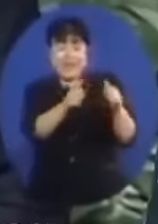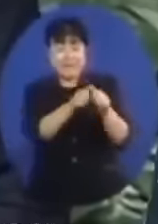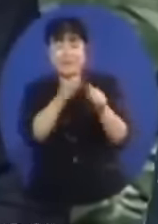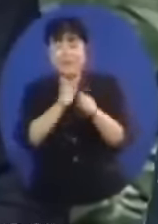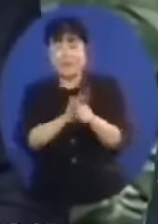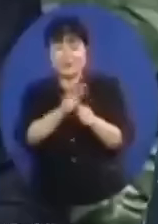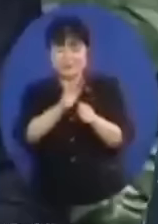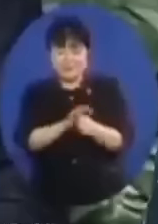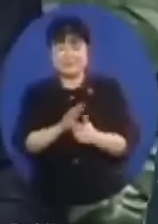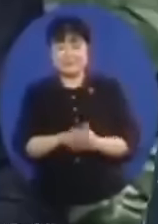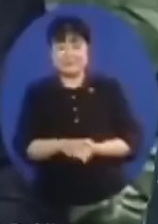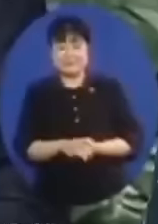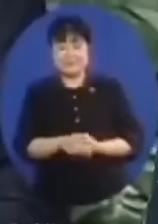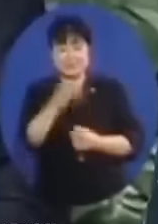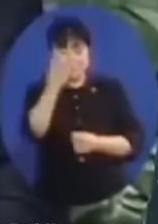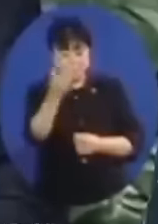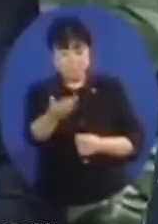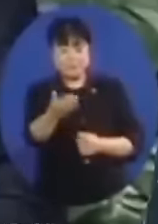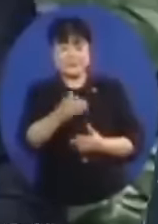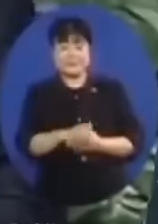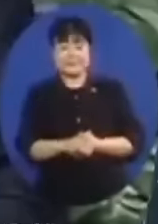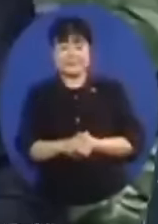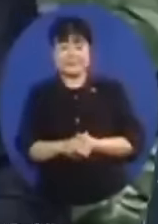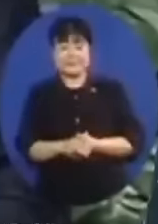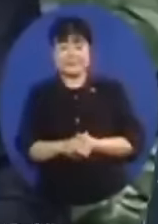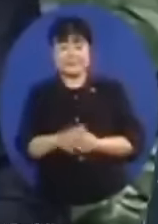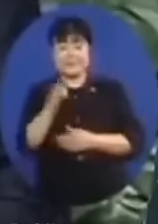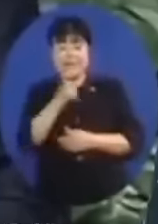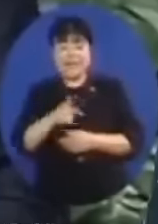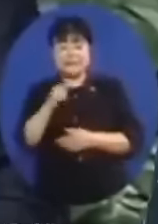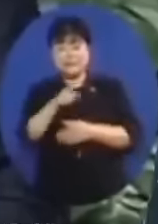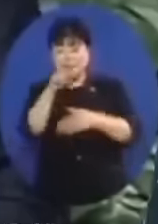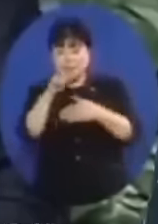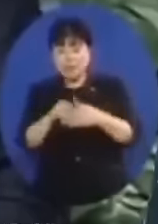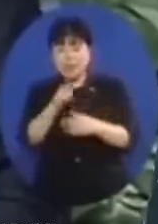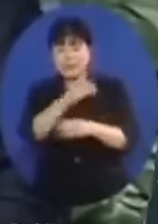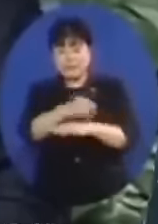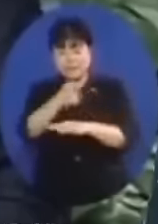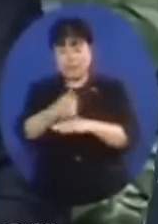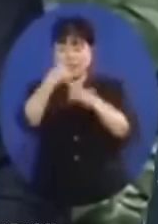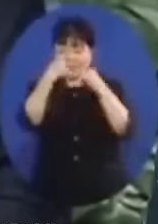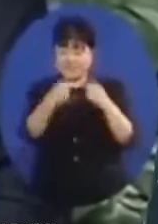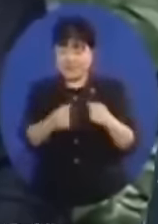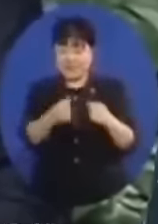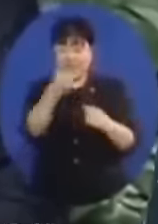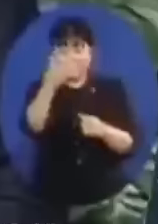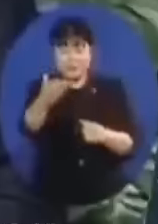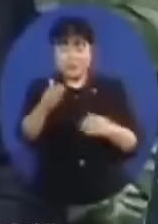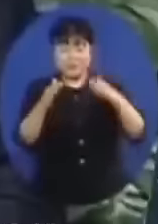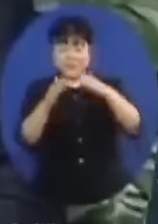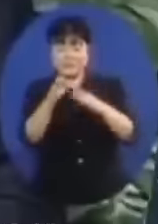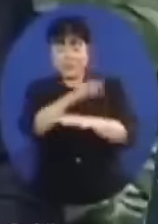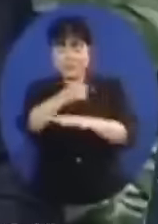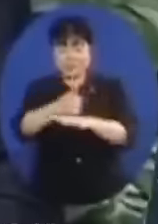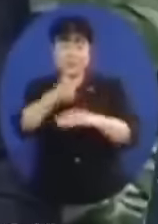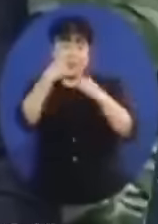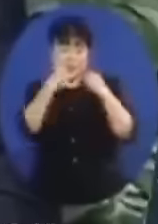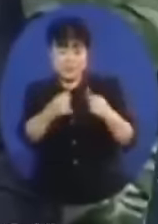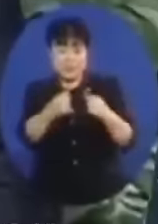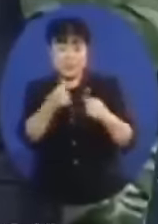계시는 것입니다. 여러분의 가슴 속에 그리스도가 계시고 여러분의 집에 그리스도가